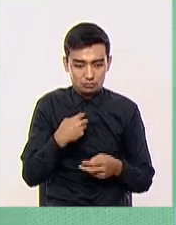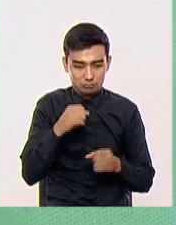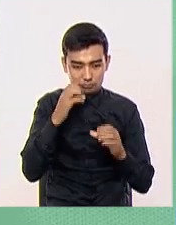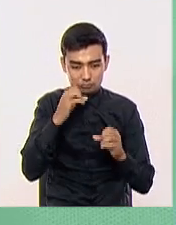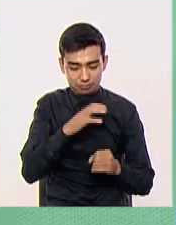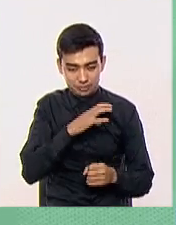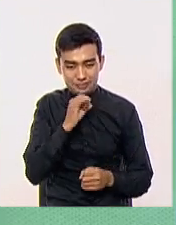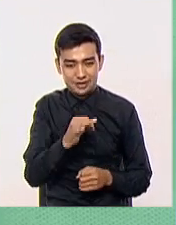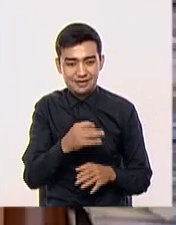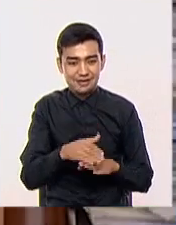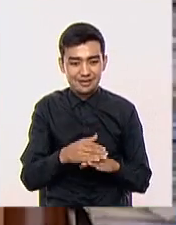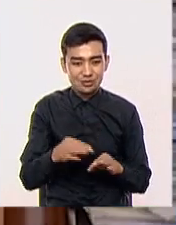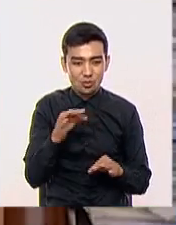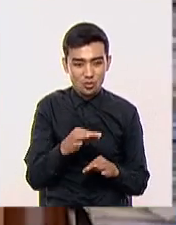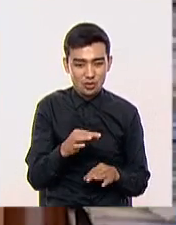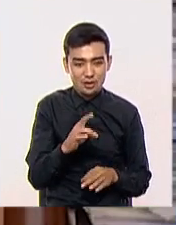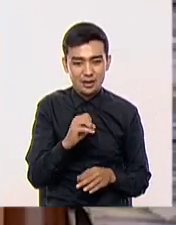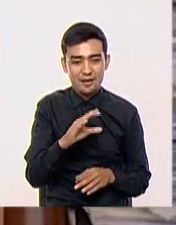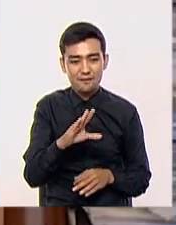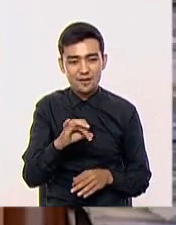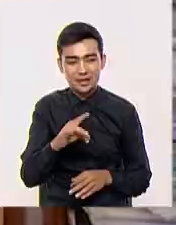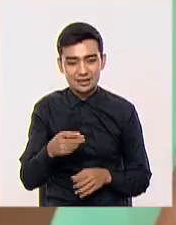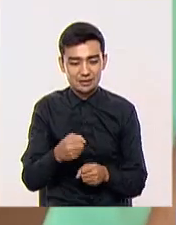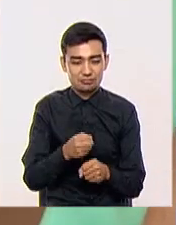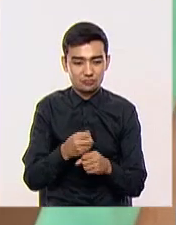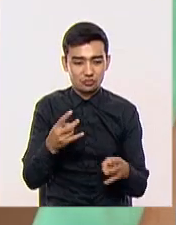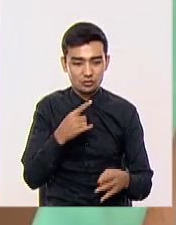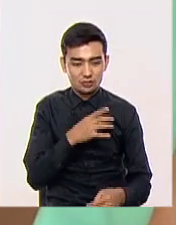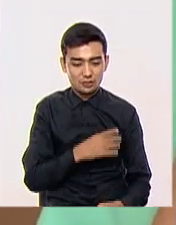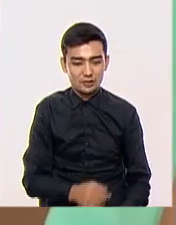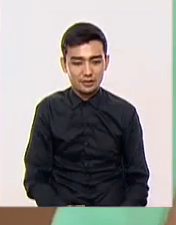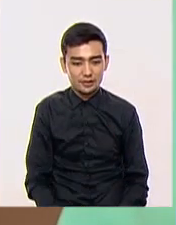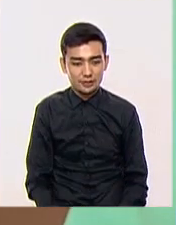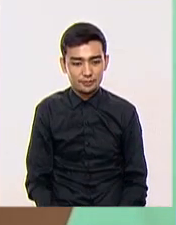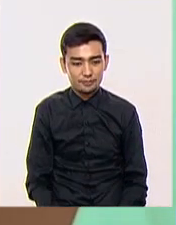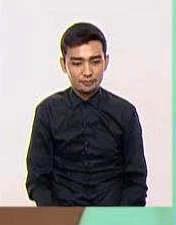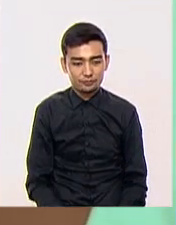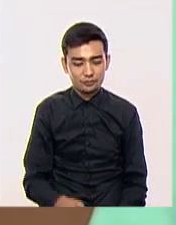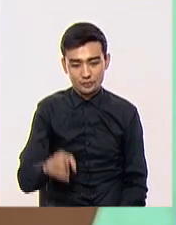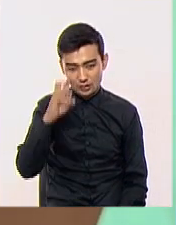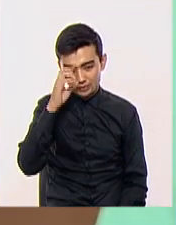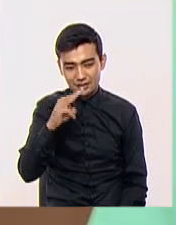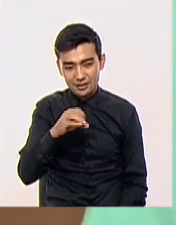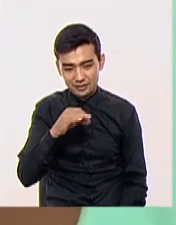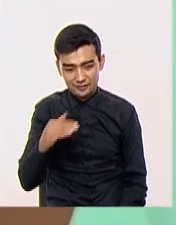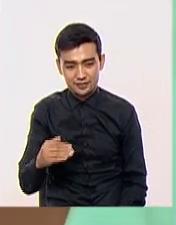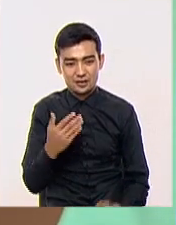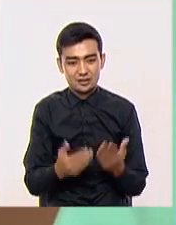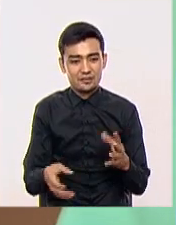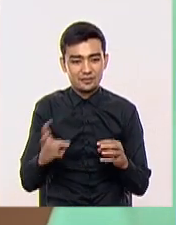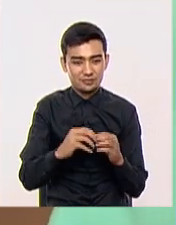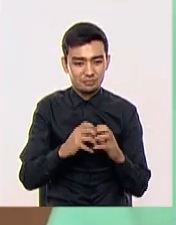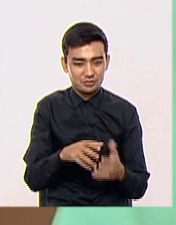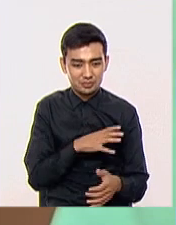Экономист қаржы жүйесіне ревизия жүргізу керек дейді. Тарихта мемлекеттерде әрине өмір болғаннан